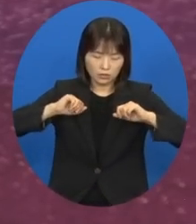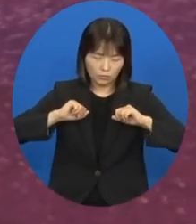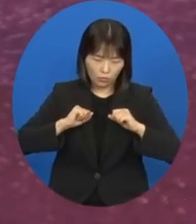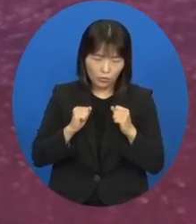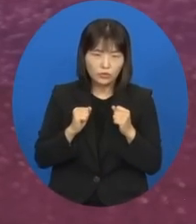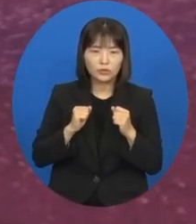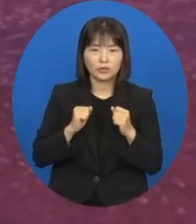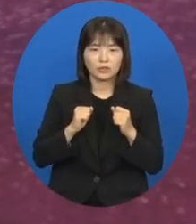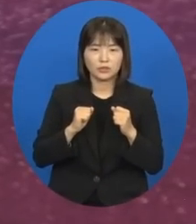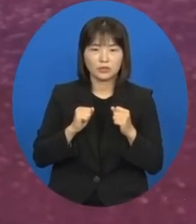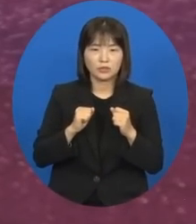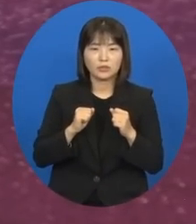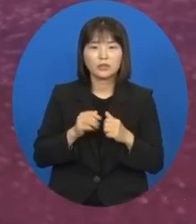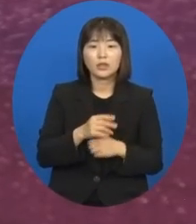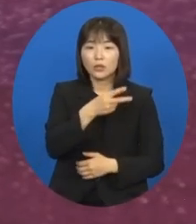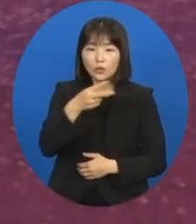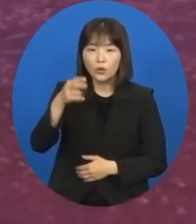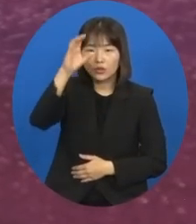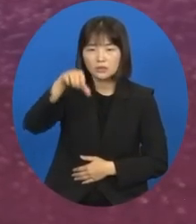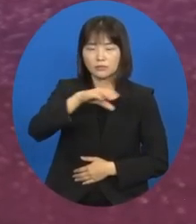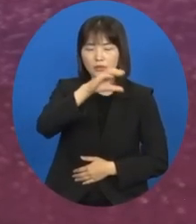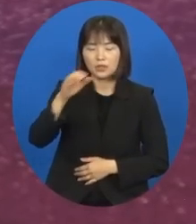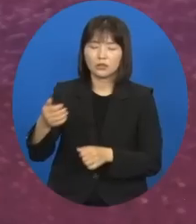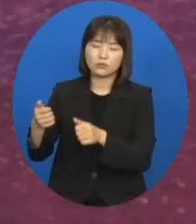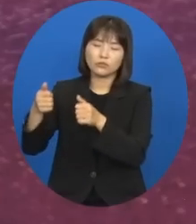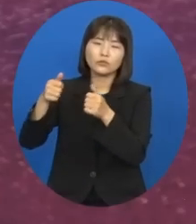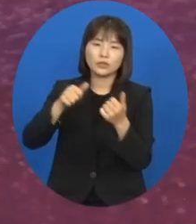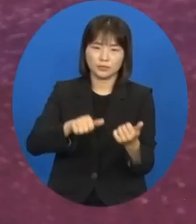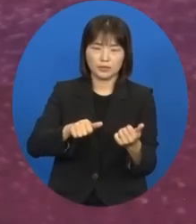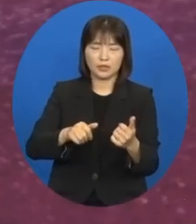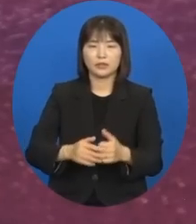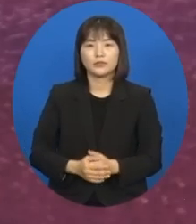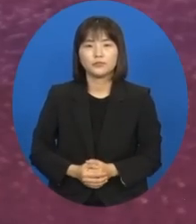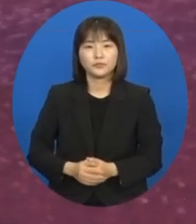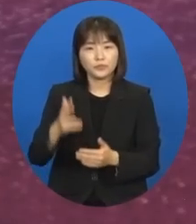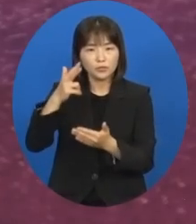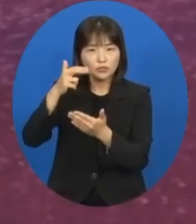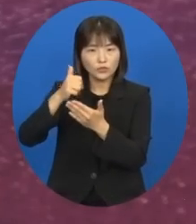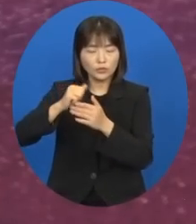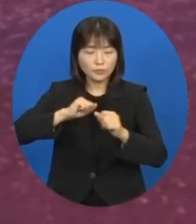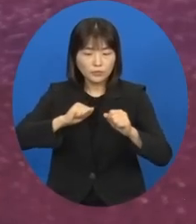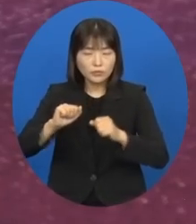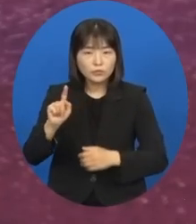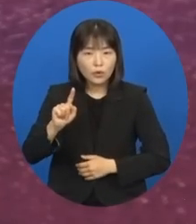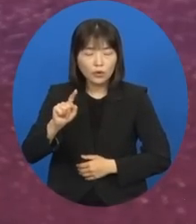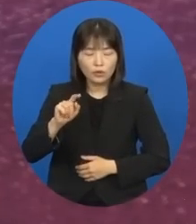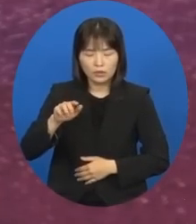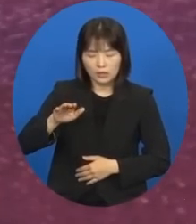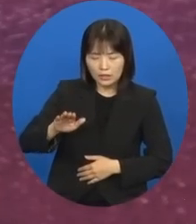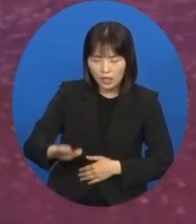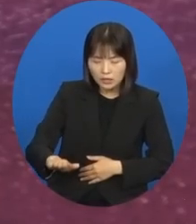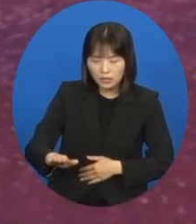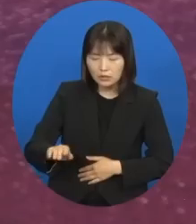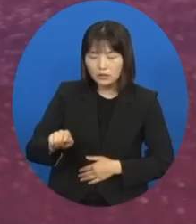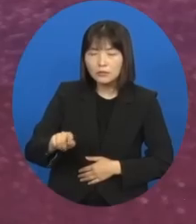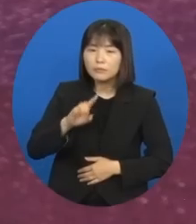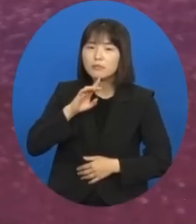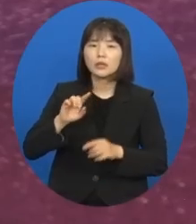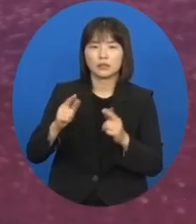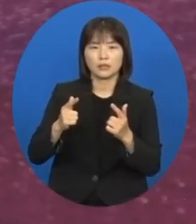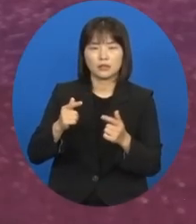복종하셨으니 곧 십자가에 죽으심이라 주님이 하신 것은 그저 낮아지신 것이 아니었습니다